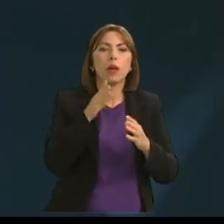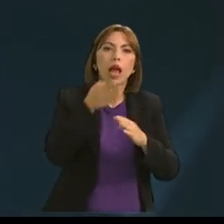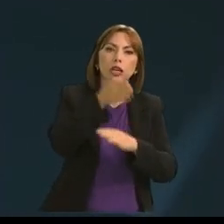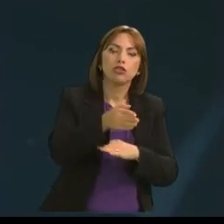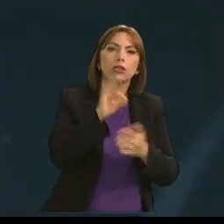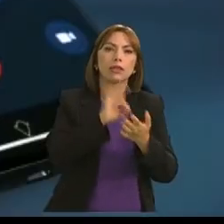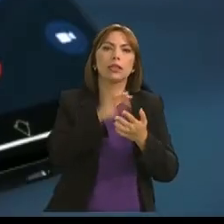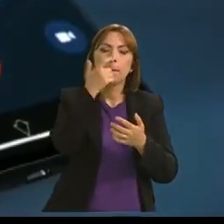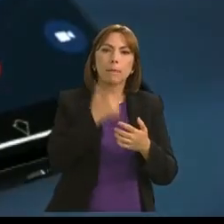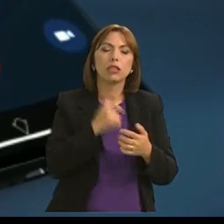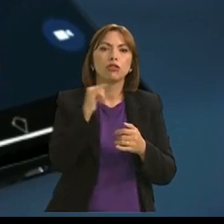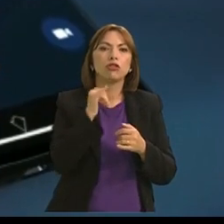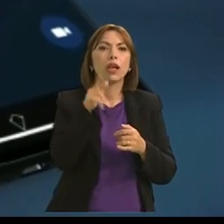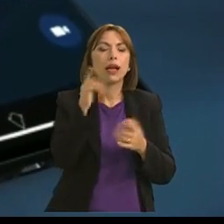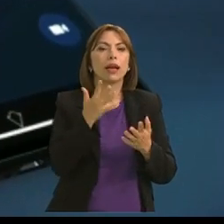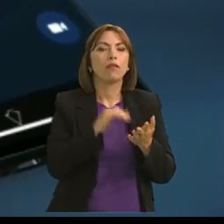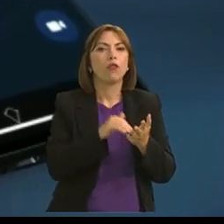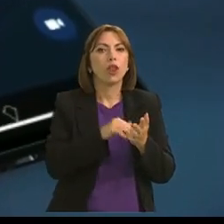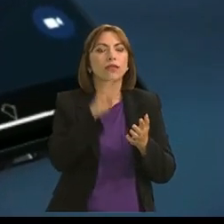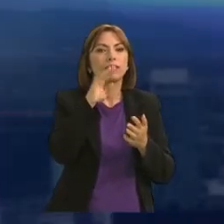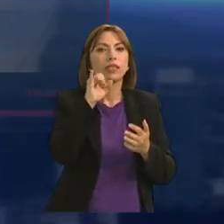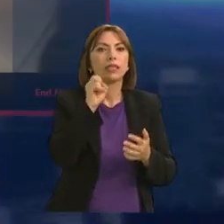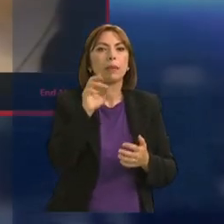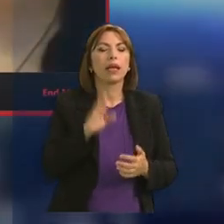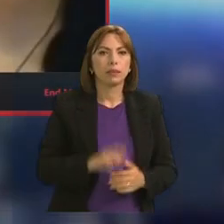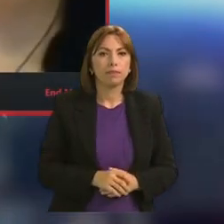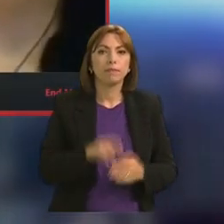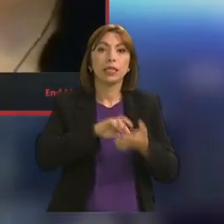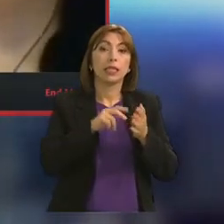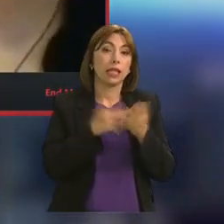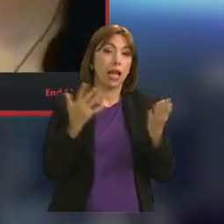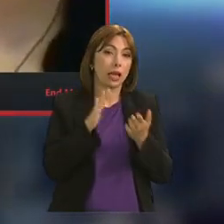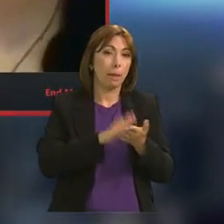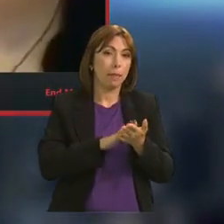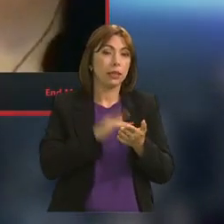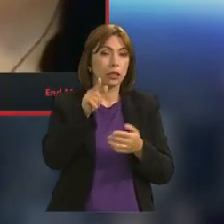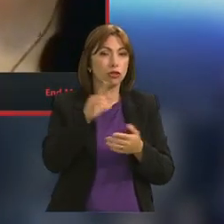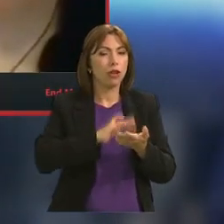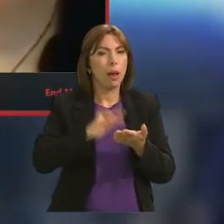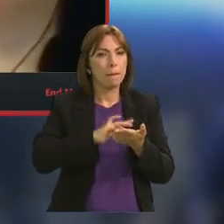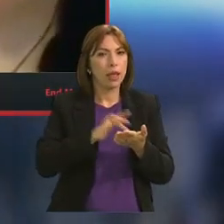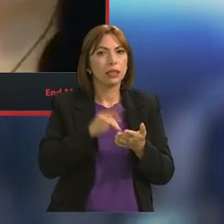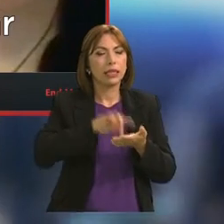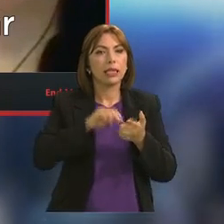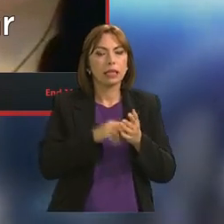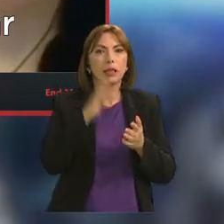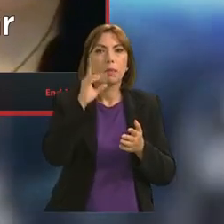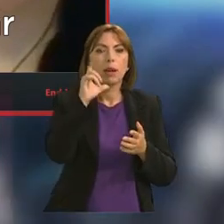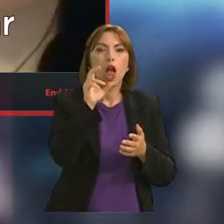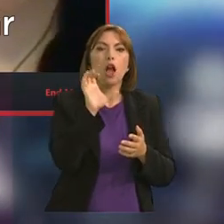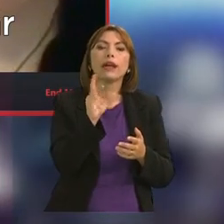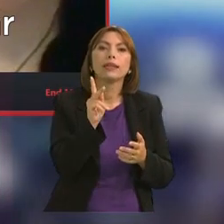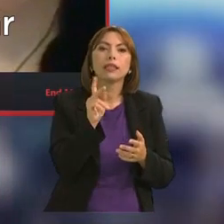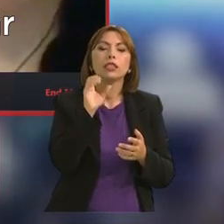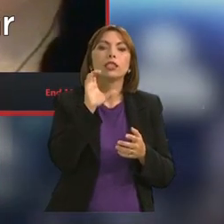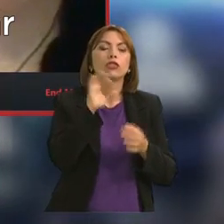datele personale ale celui care folosește Whisper. Tehnologia pe care sunt bazate genul acesta de aplicații, tehnologia blockchain, care este folosită și